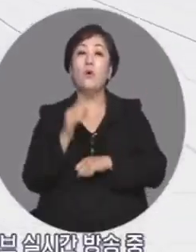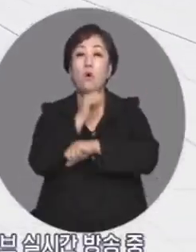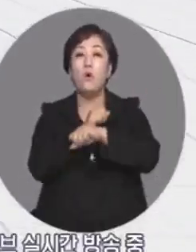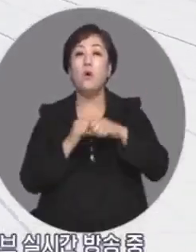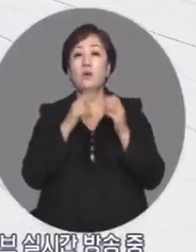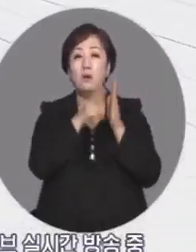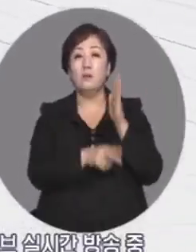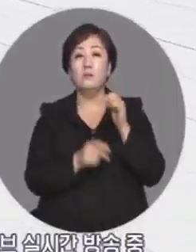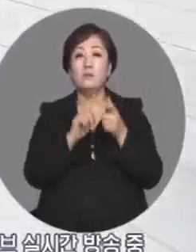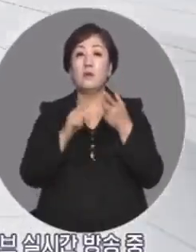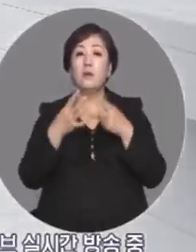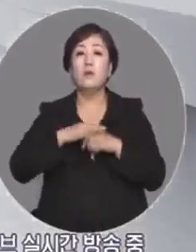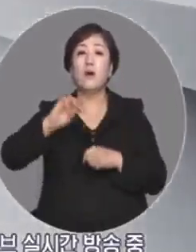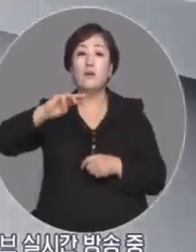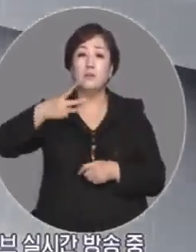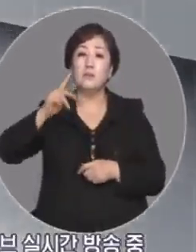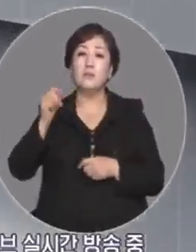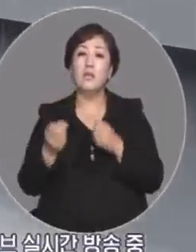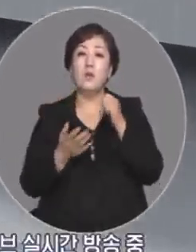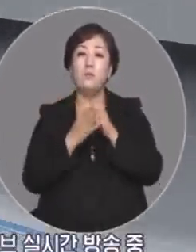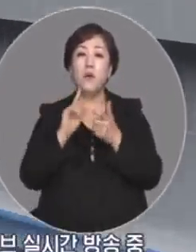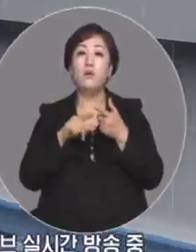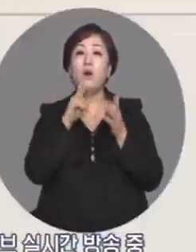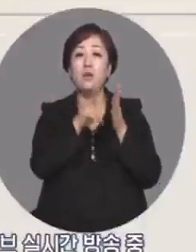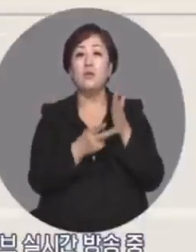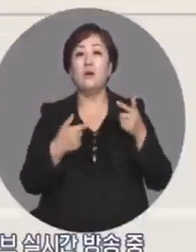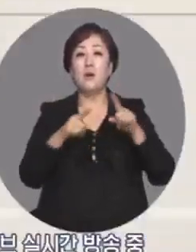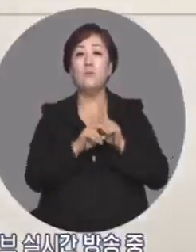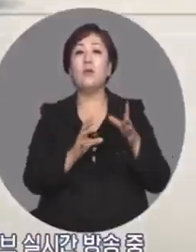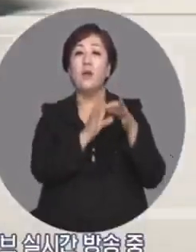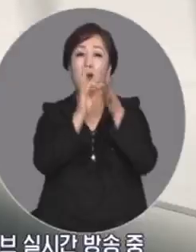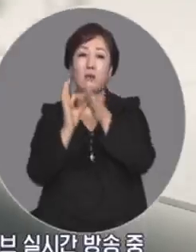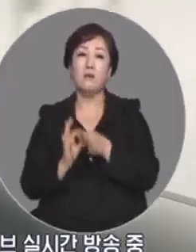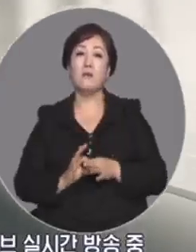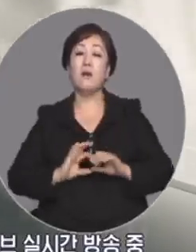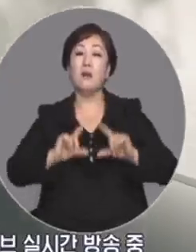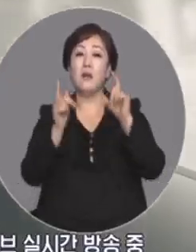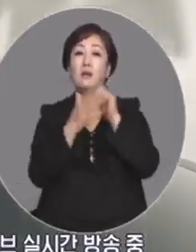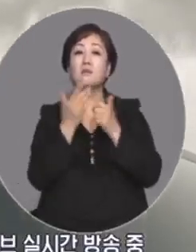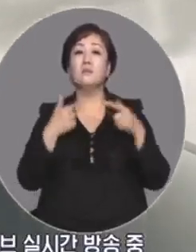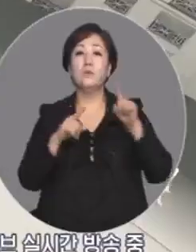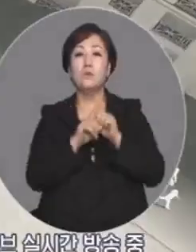광역전철과 트램이 역세권과 구도심을 잇게 되면 머지않아 서부권은